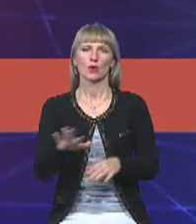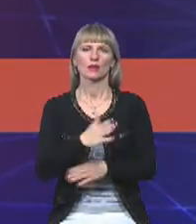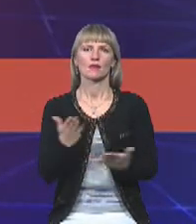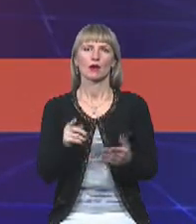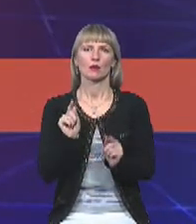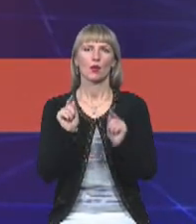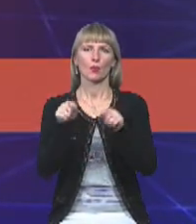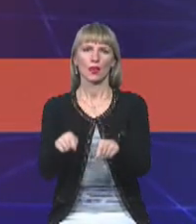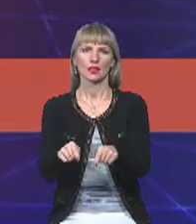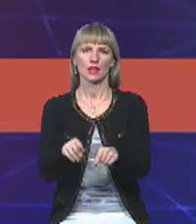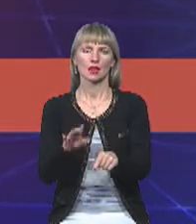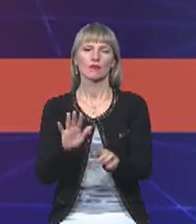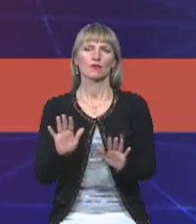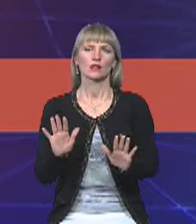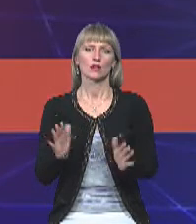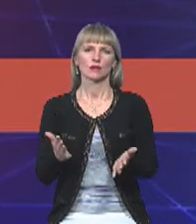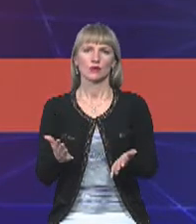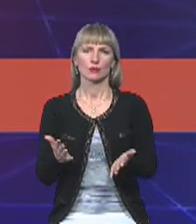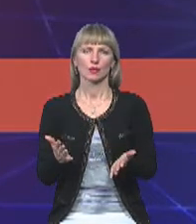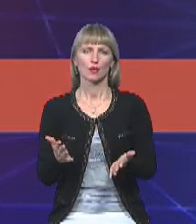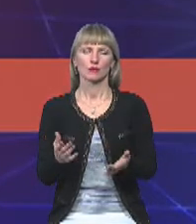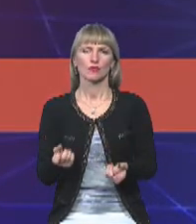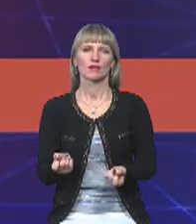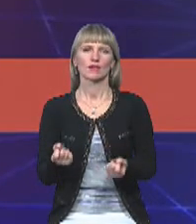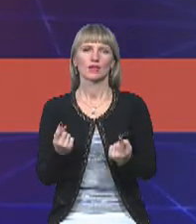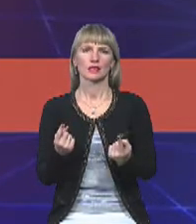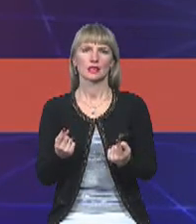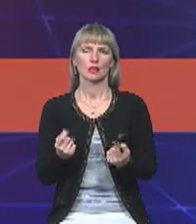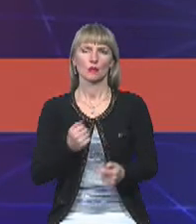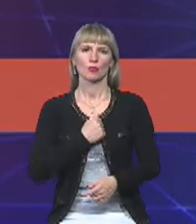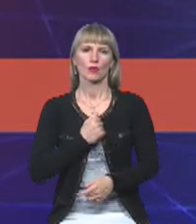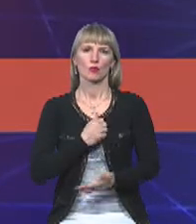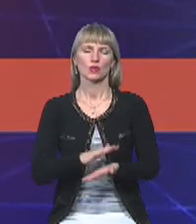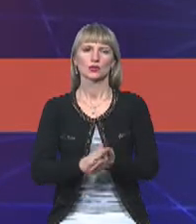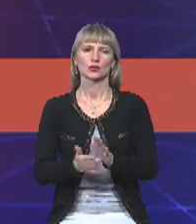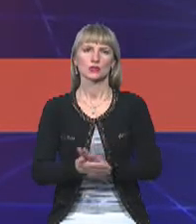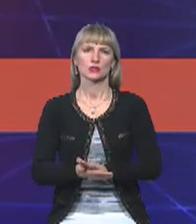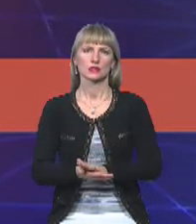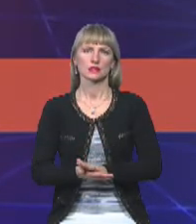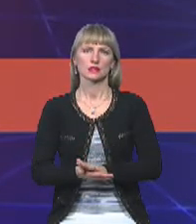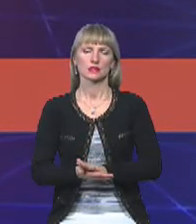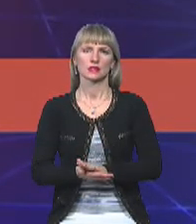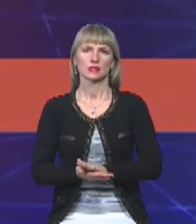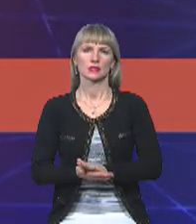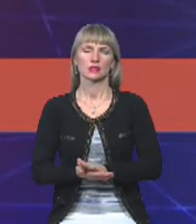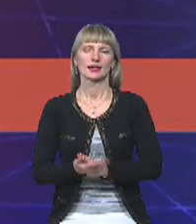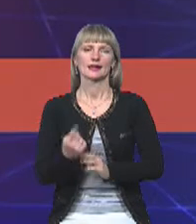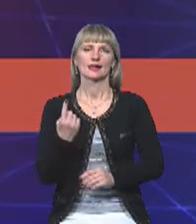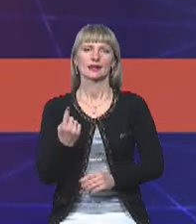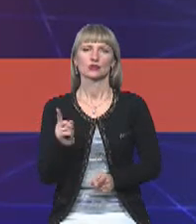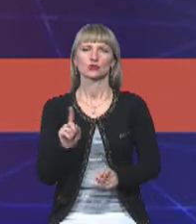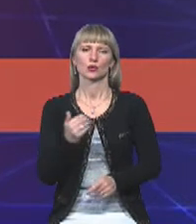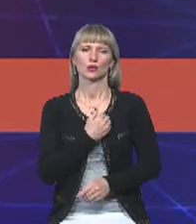він попаде у випадку, скажімо так, виникнення бойової ситуації. Єдине, що